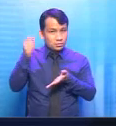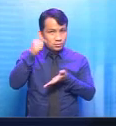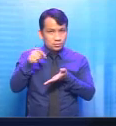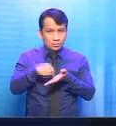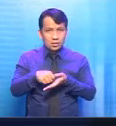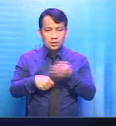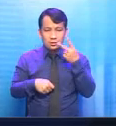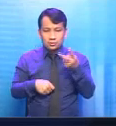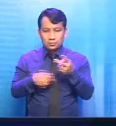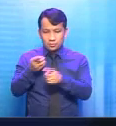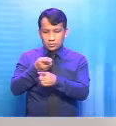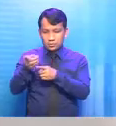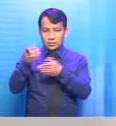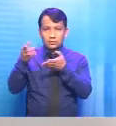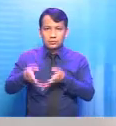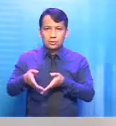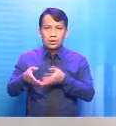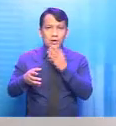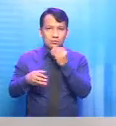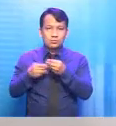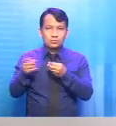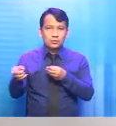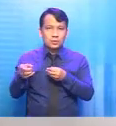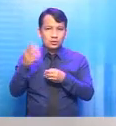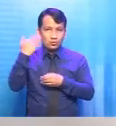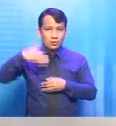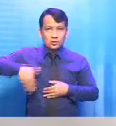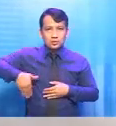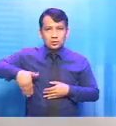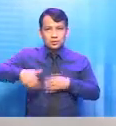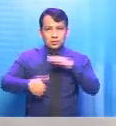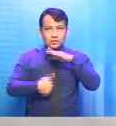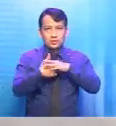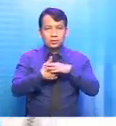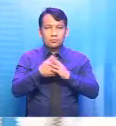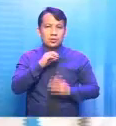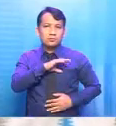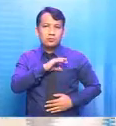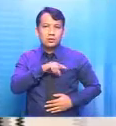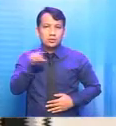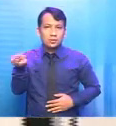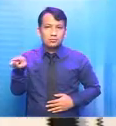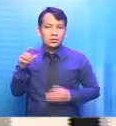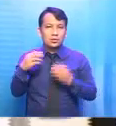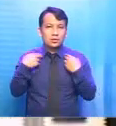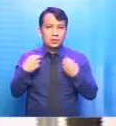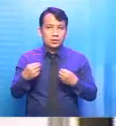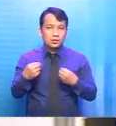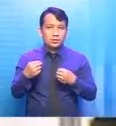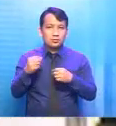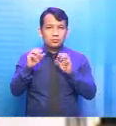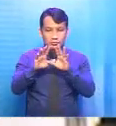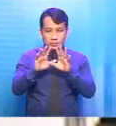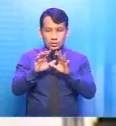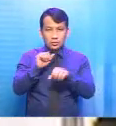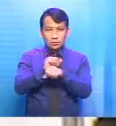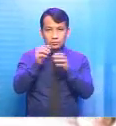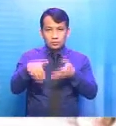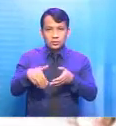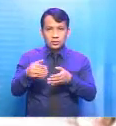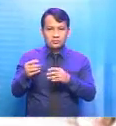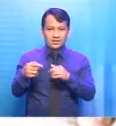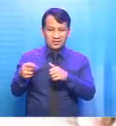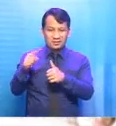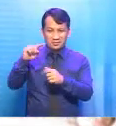at 2 direktor. Kaugnayan ng delay sa paglalabas ng benepisyo para sa mga health workers noong mga unang buwan